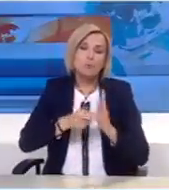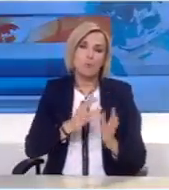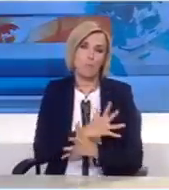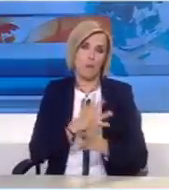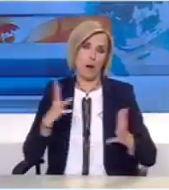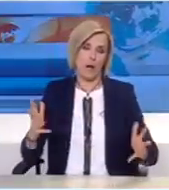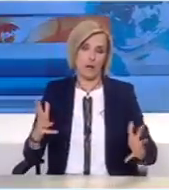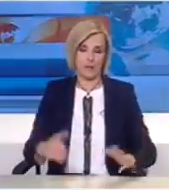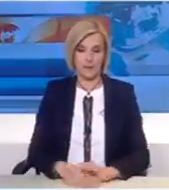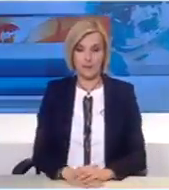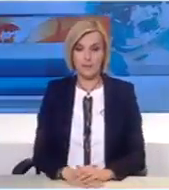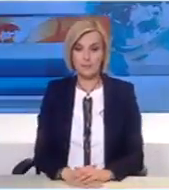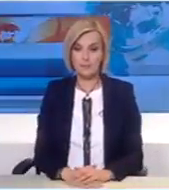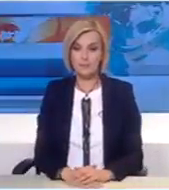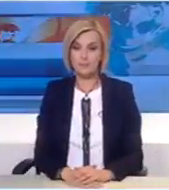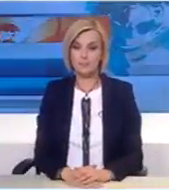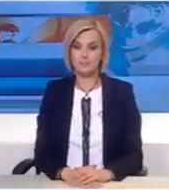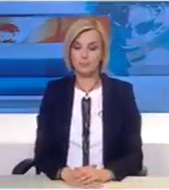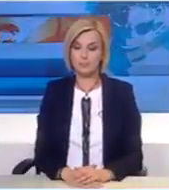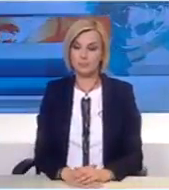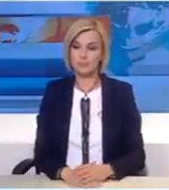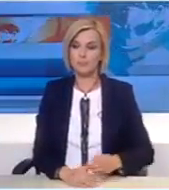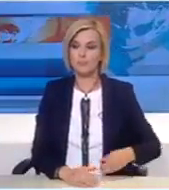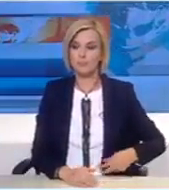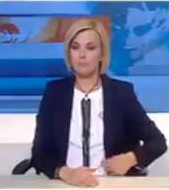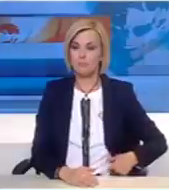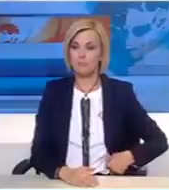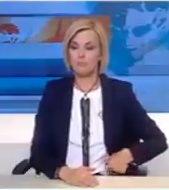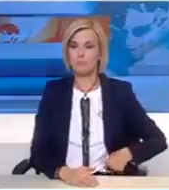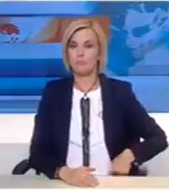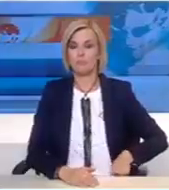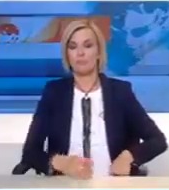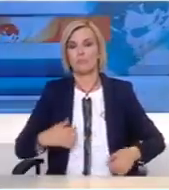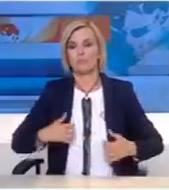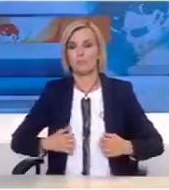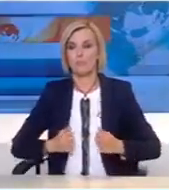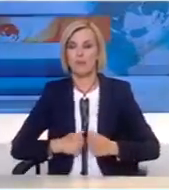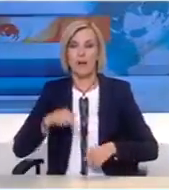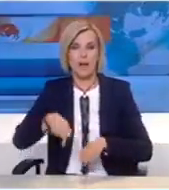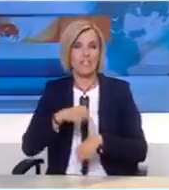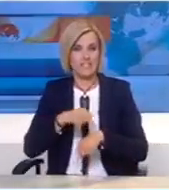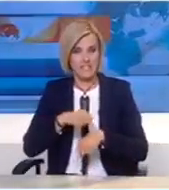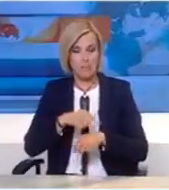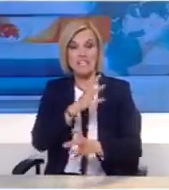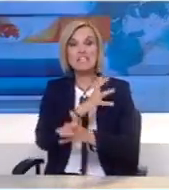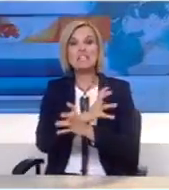Δεν θα αναφερθώ στην ουσία των ερωτήσεων από τη στιγμή που υπάρχει και σε εξέλιξη προκαταρκτική εξέταση του